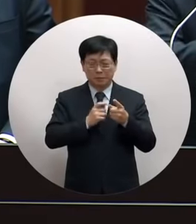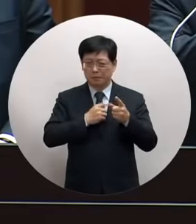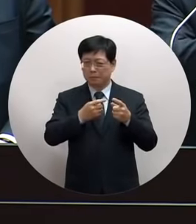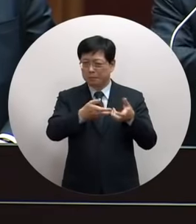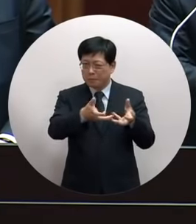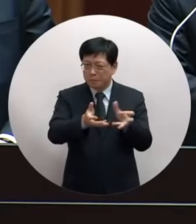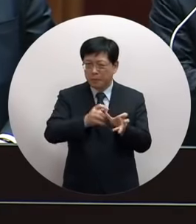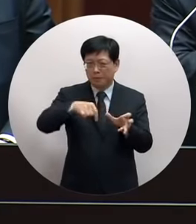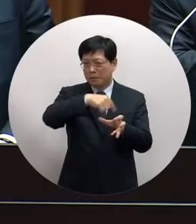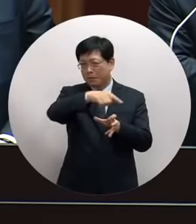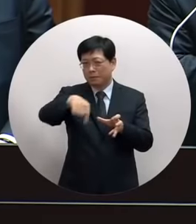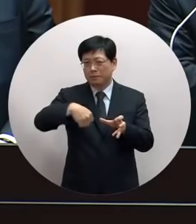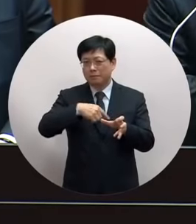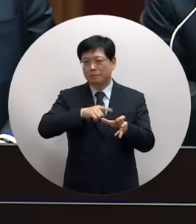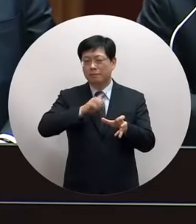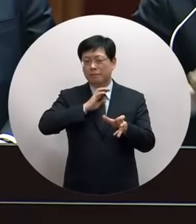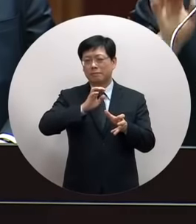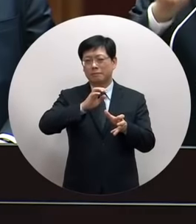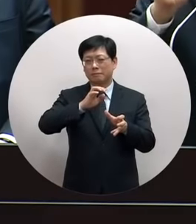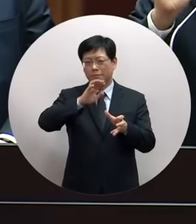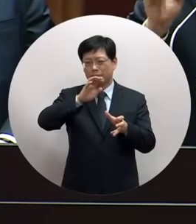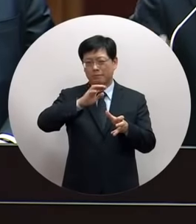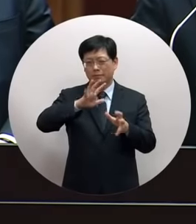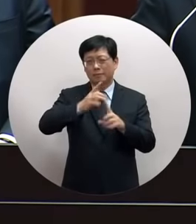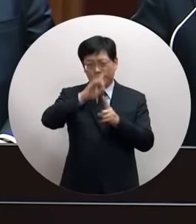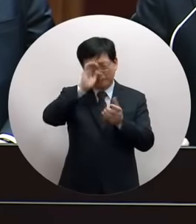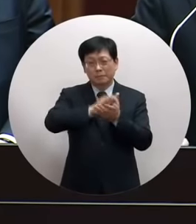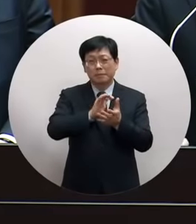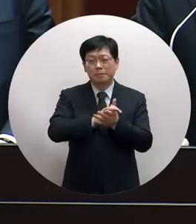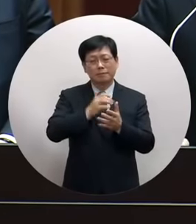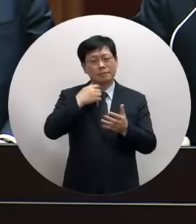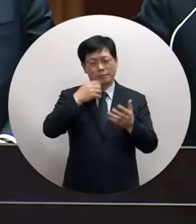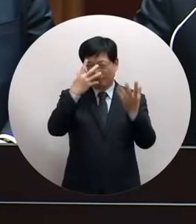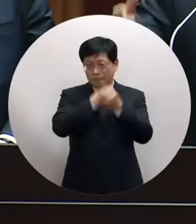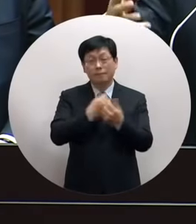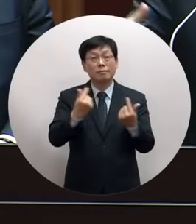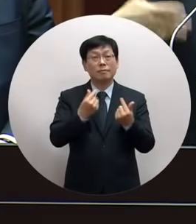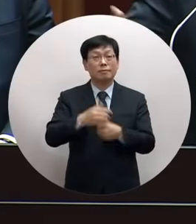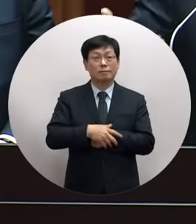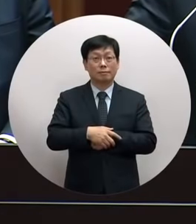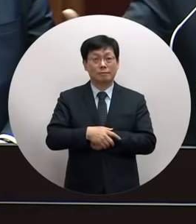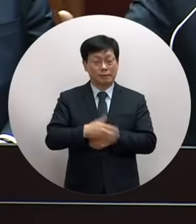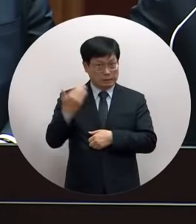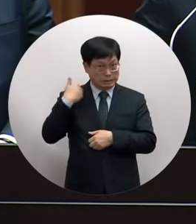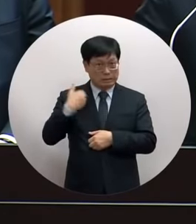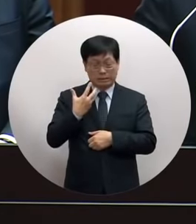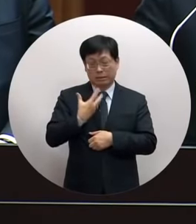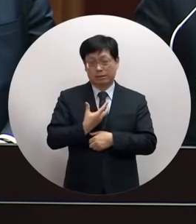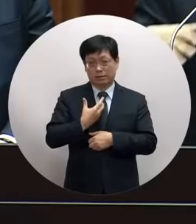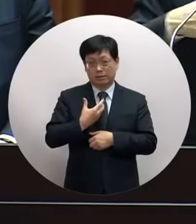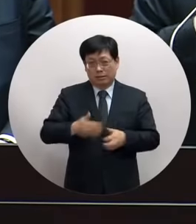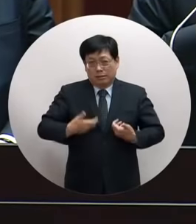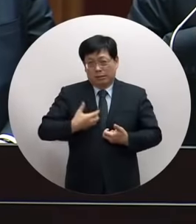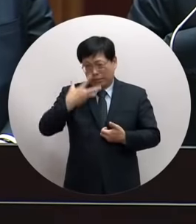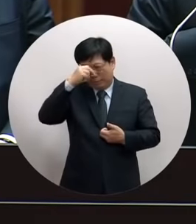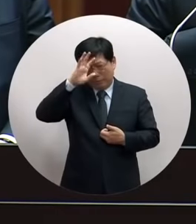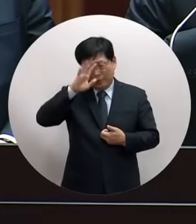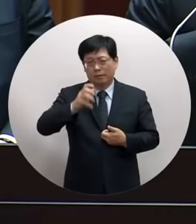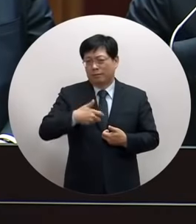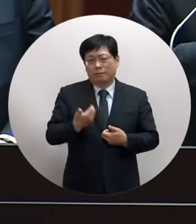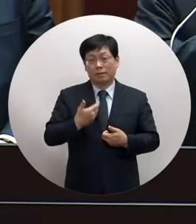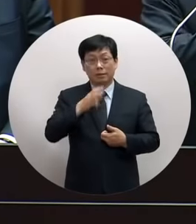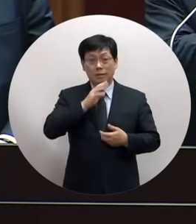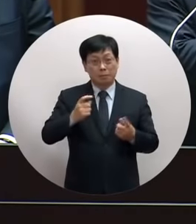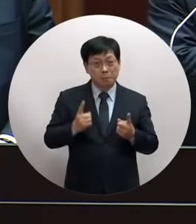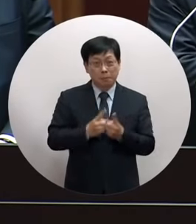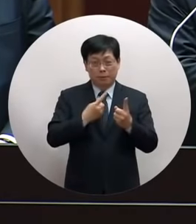些这一方面的朋友不了解，比如以前这个躁郁症都不了解，有时候他在预期的